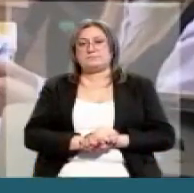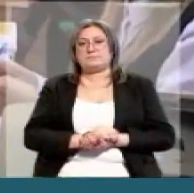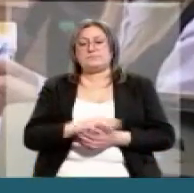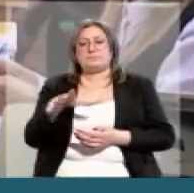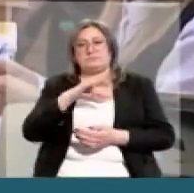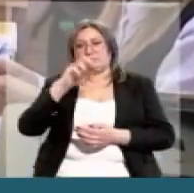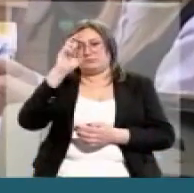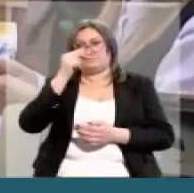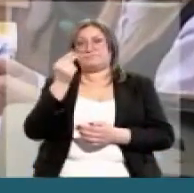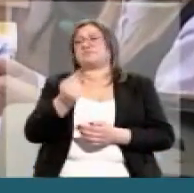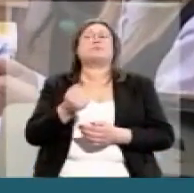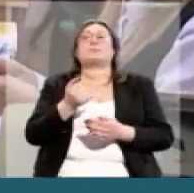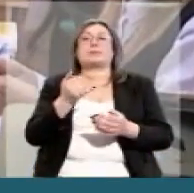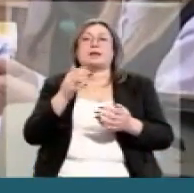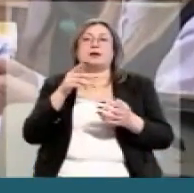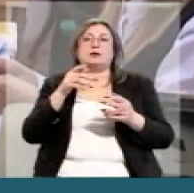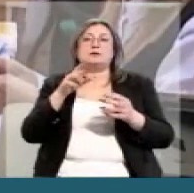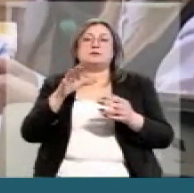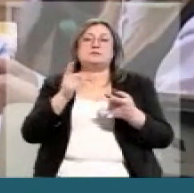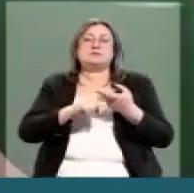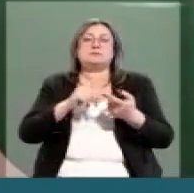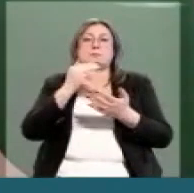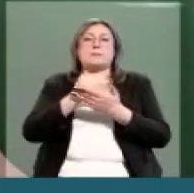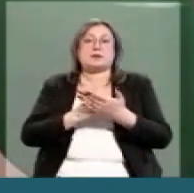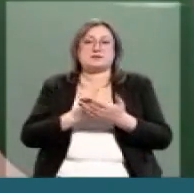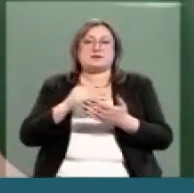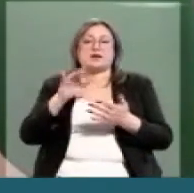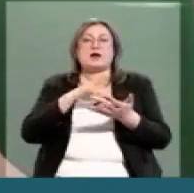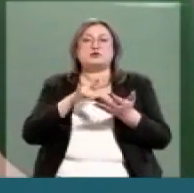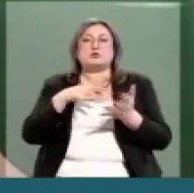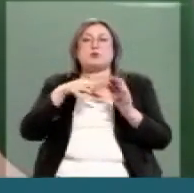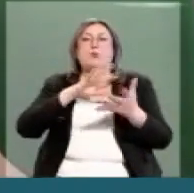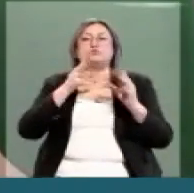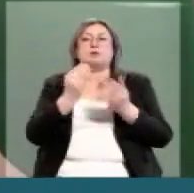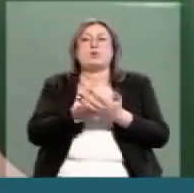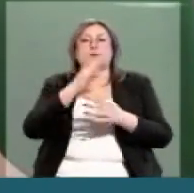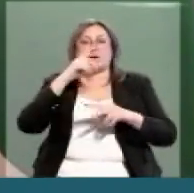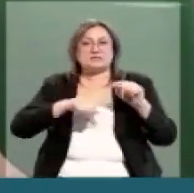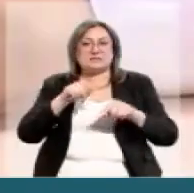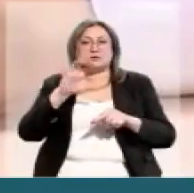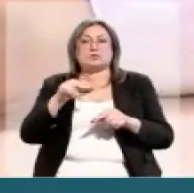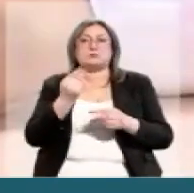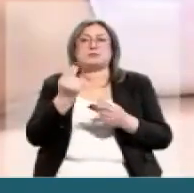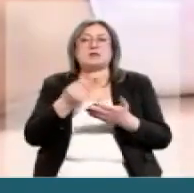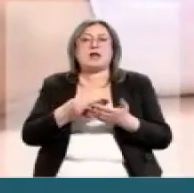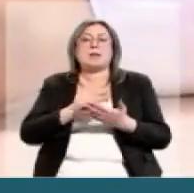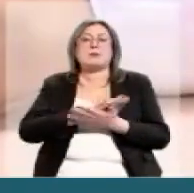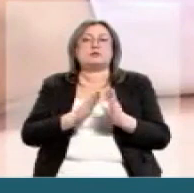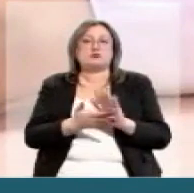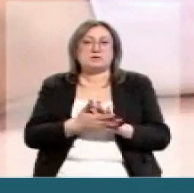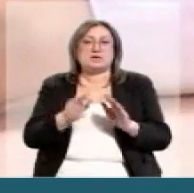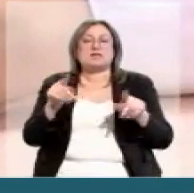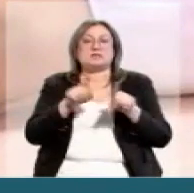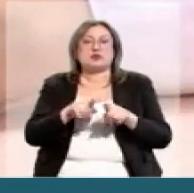Все государственные выплаты устанавливаются для семьи в индивидуальном порядке. В расчет берется общий доход родителей, ее социальное и материальное положение. По такому